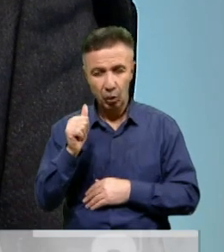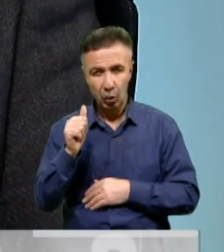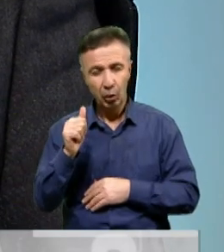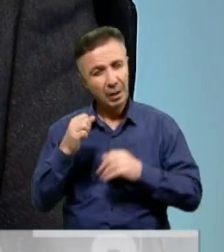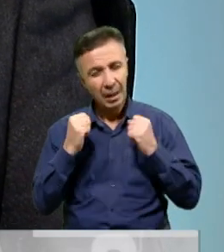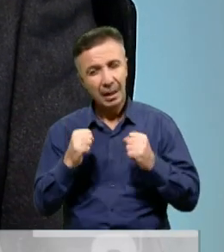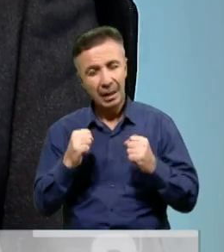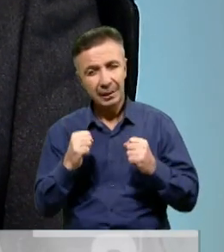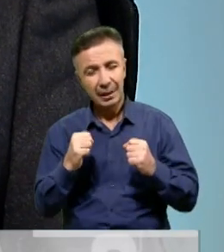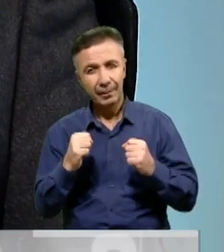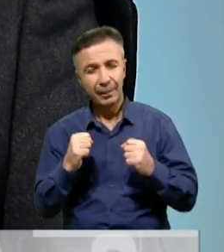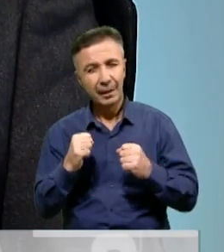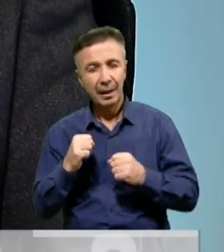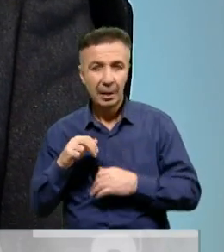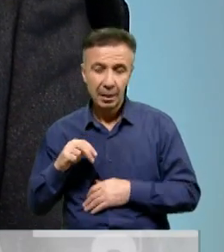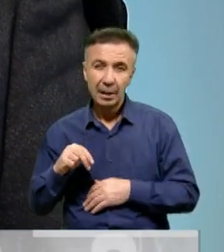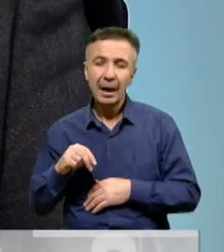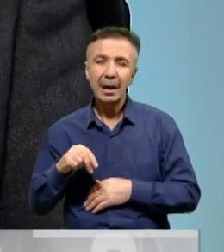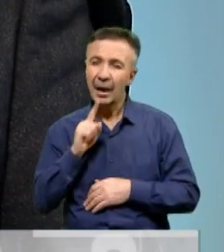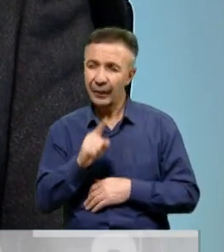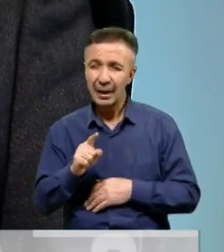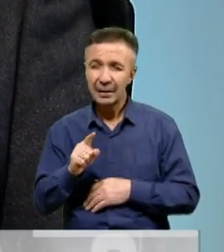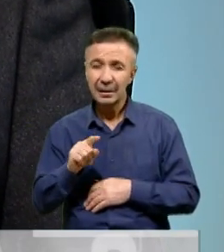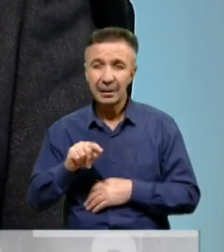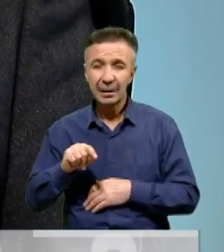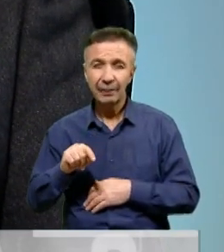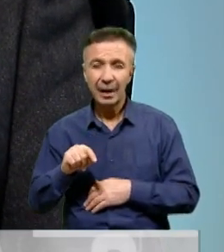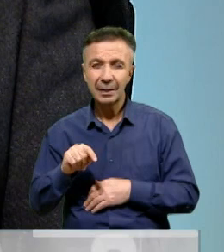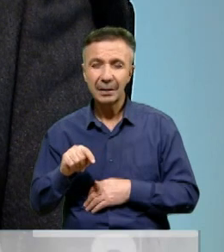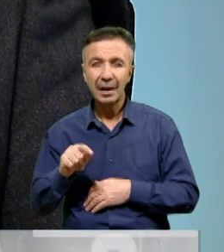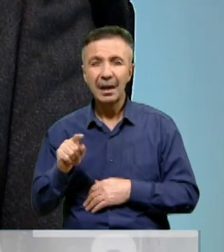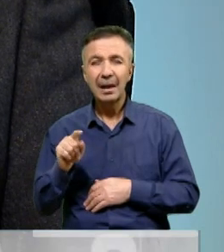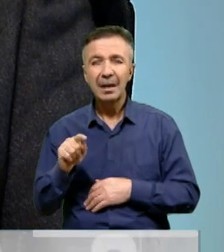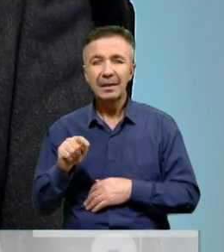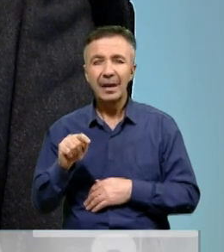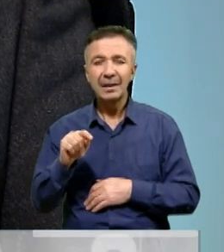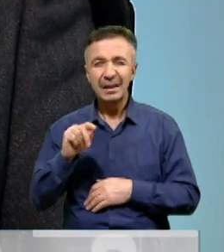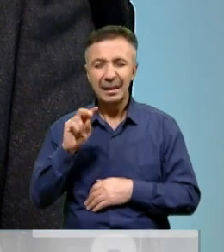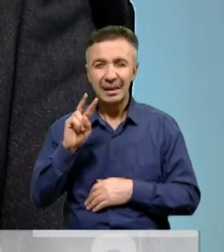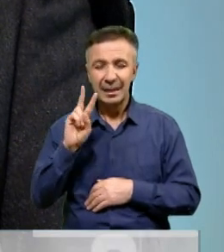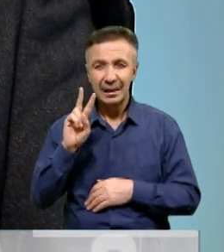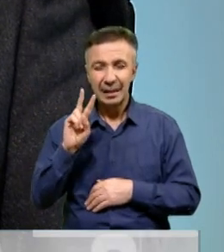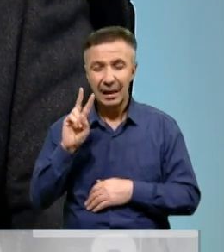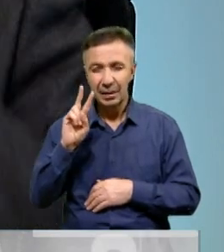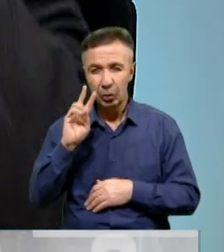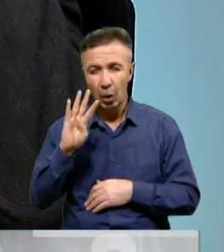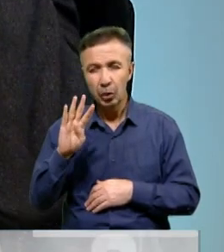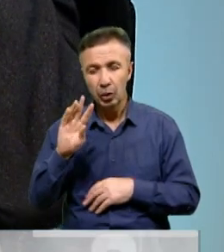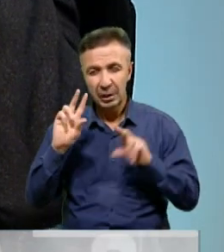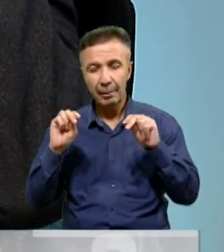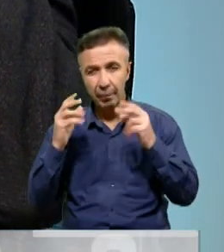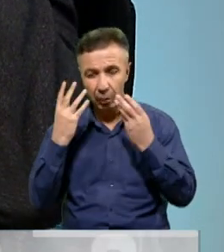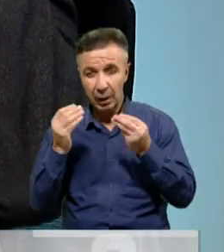kılacak? Tabii ki. Yani bu vatan aslinin taaddüdü caizdir. Yani bir insanın birkaç yerde evi olabilir ama bu